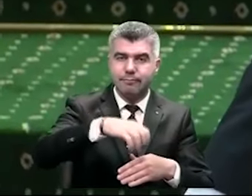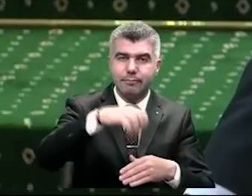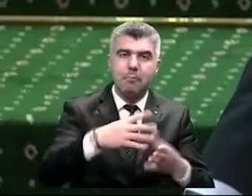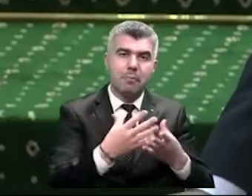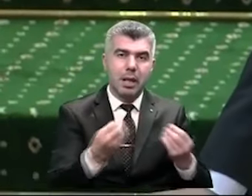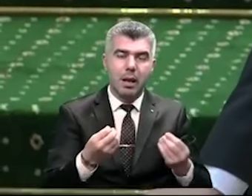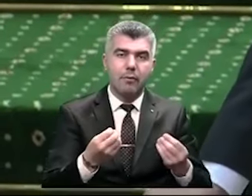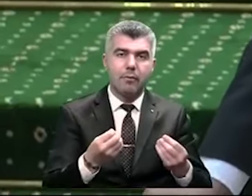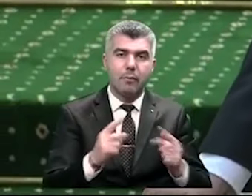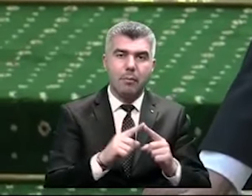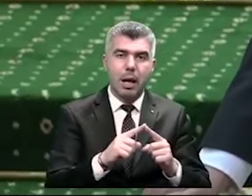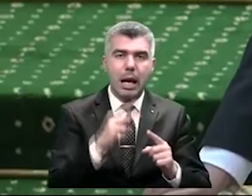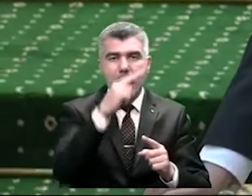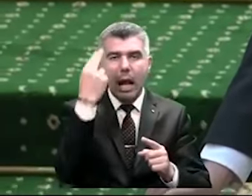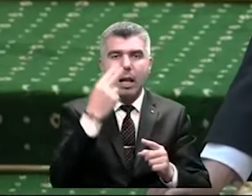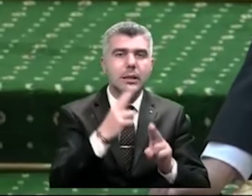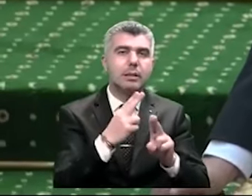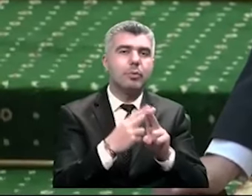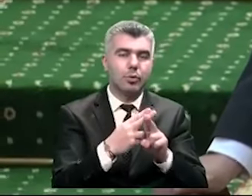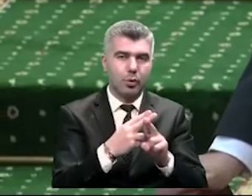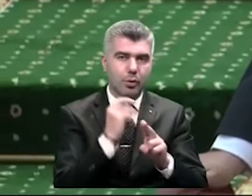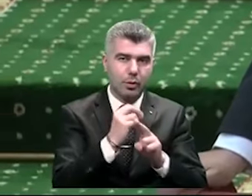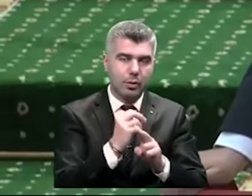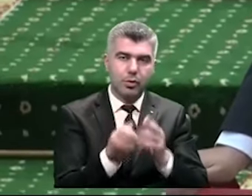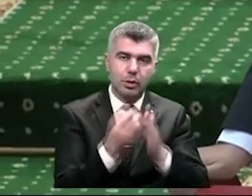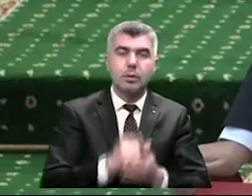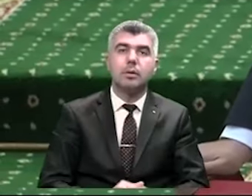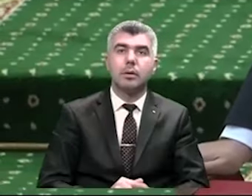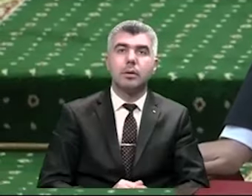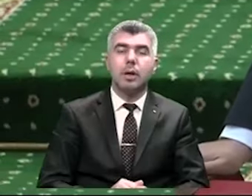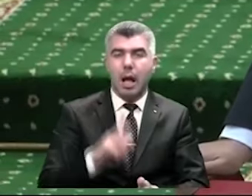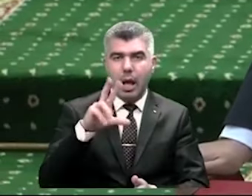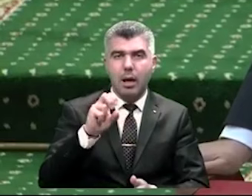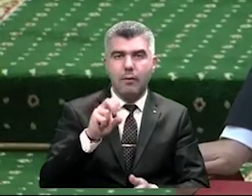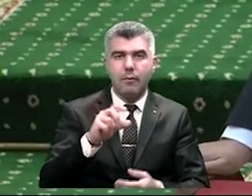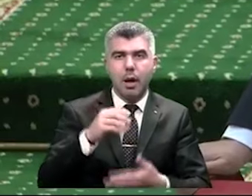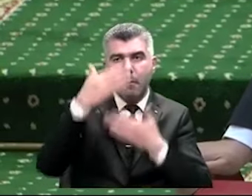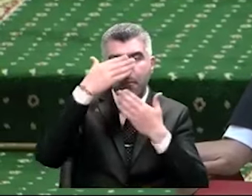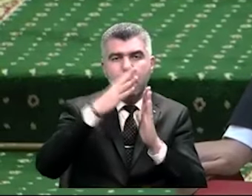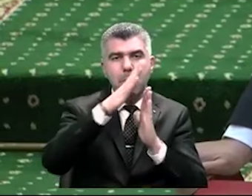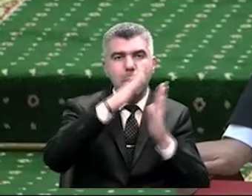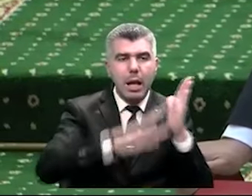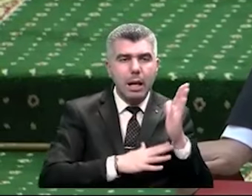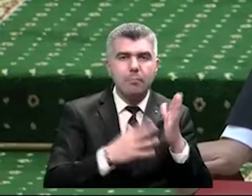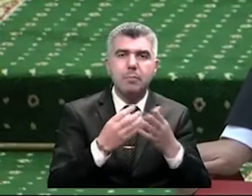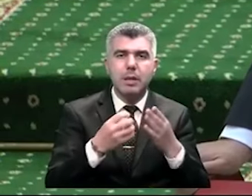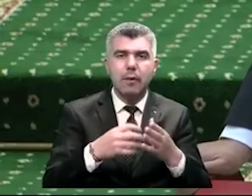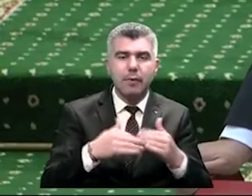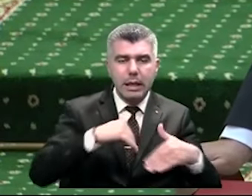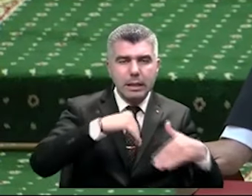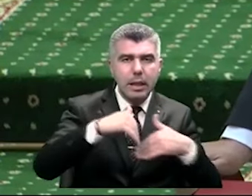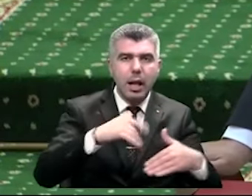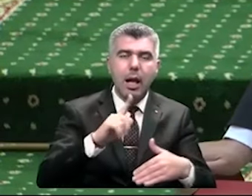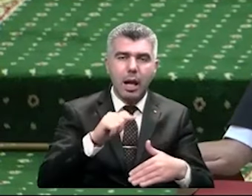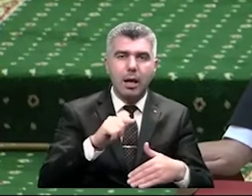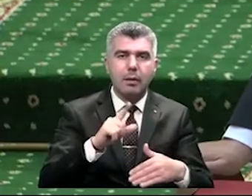بالطبع ان تعرف شبكه الطرق ببلادنا عده مقاطع اللي هي تتراكم فيها العديد من الحوادث السير وبعض منها مع